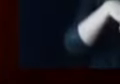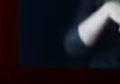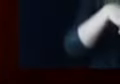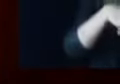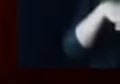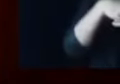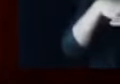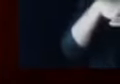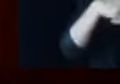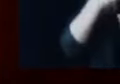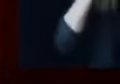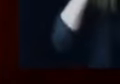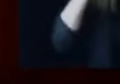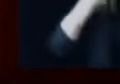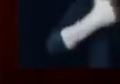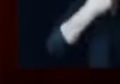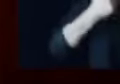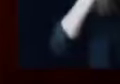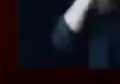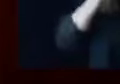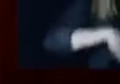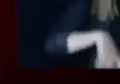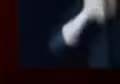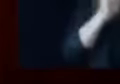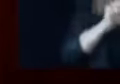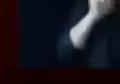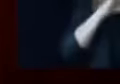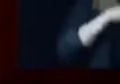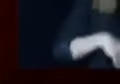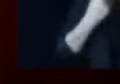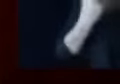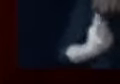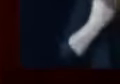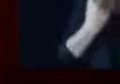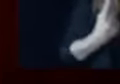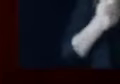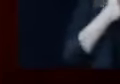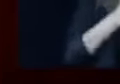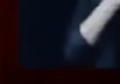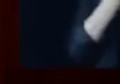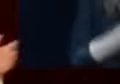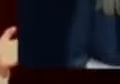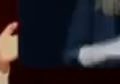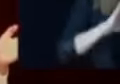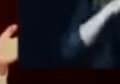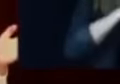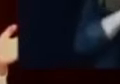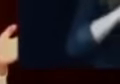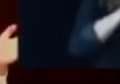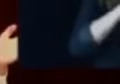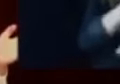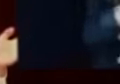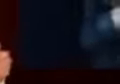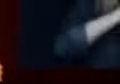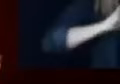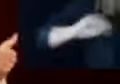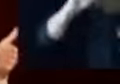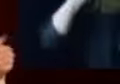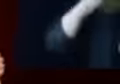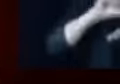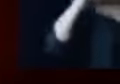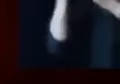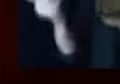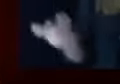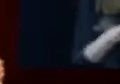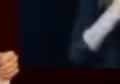regole. Altre 3 famiglie, inoltre, verranno sistemate nel centro di ospitalità temporanea di Via Novara. E anche qua vorrei